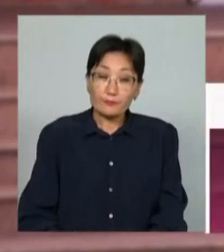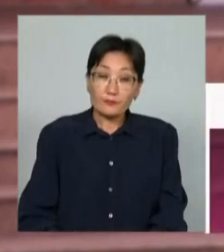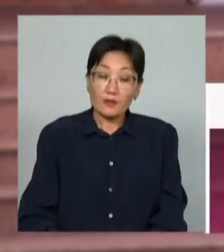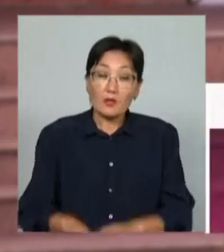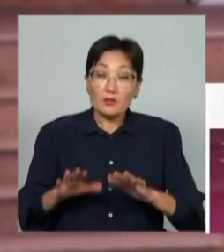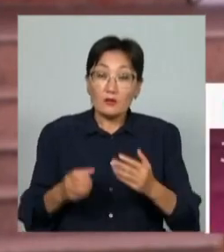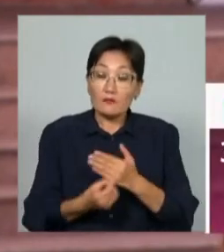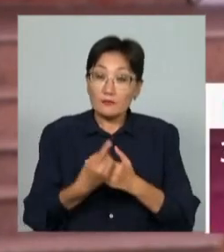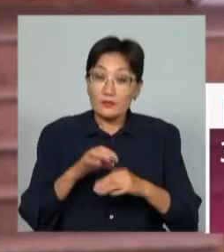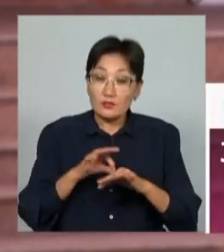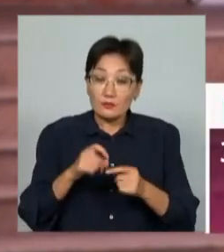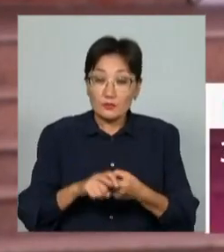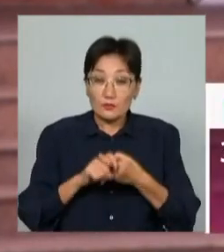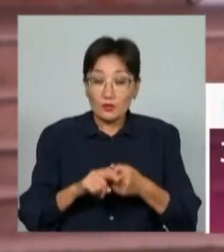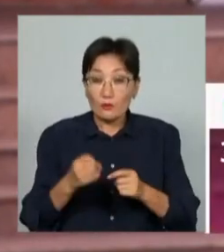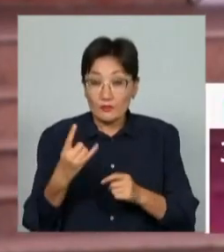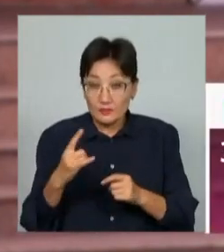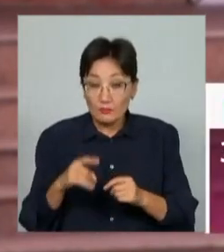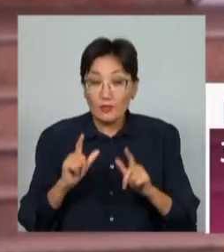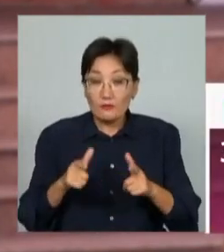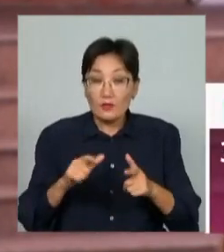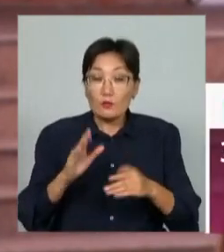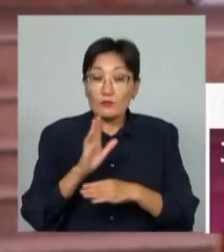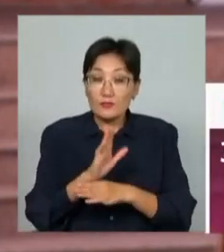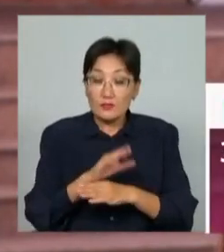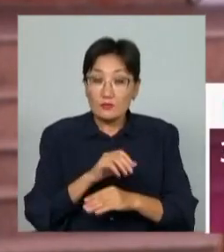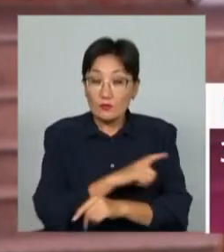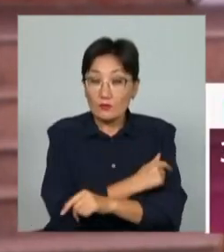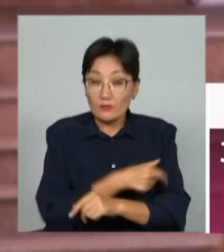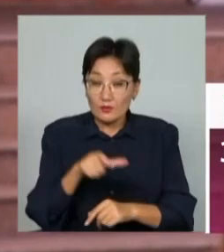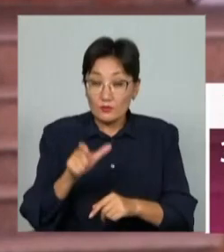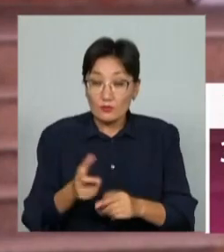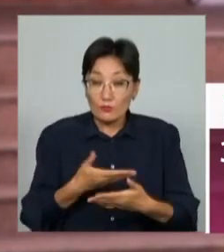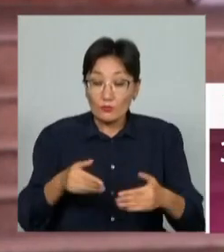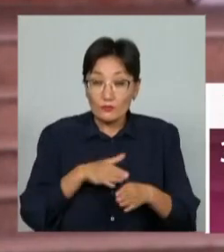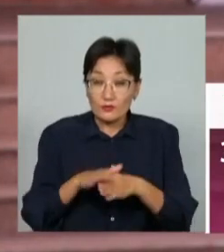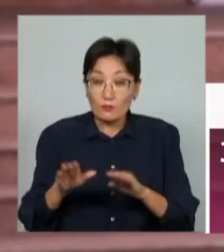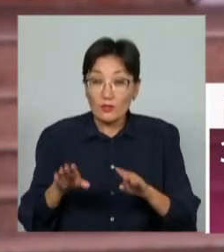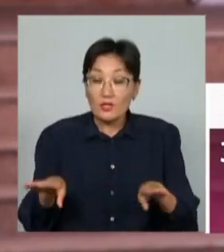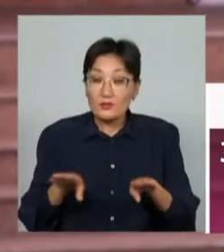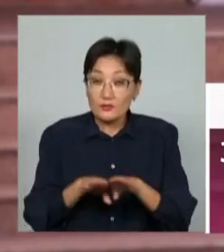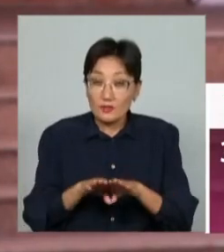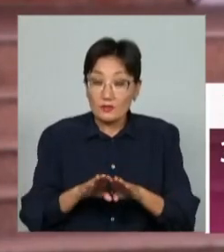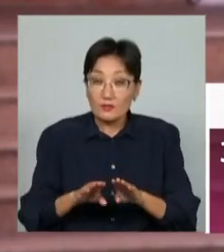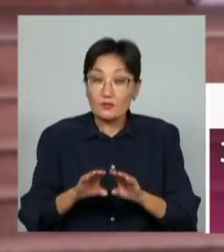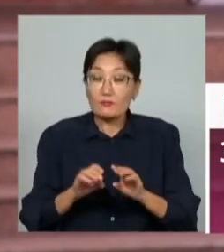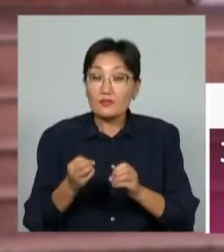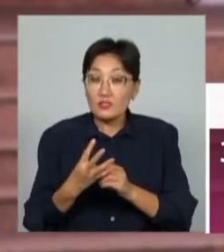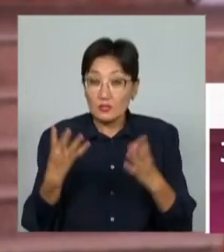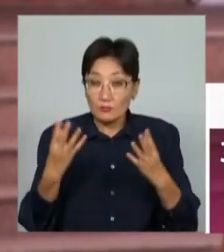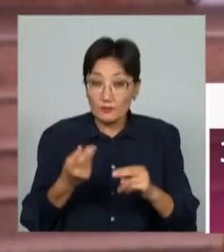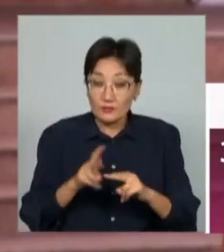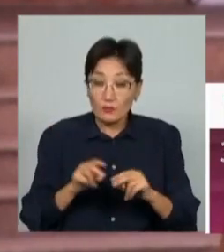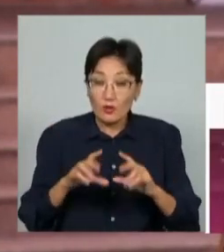В случае выявления коронавируса у ребенка, согласно постановлению санэпидемиологов, мы полностью закроем садик на 14 дней. В это